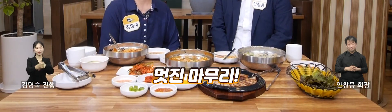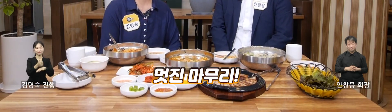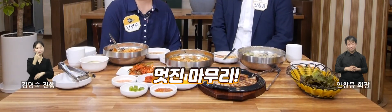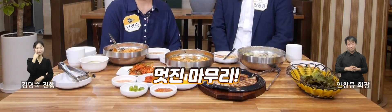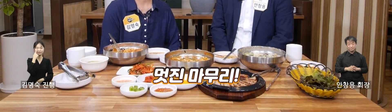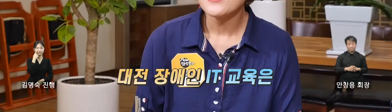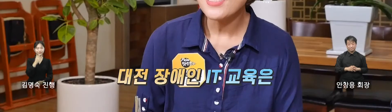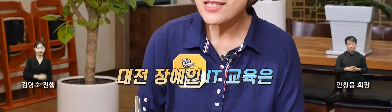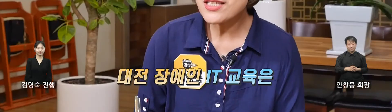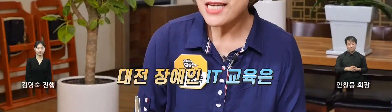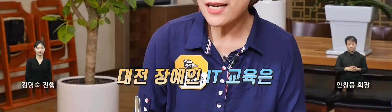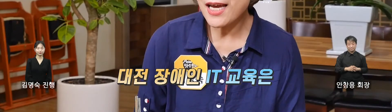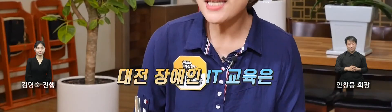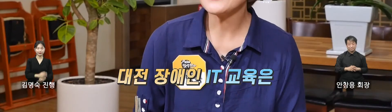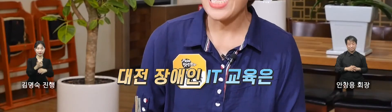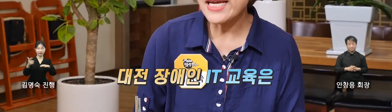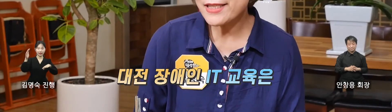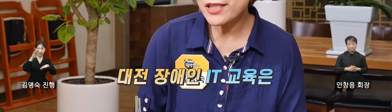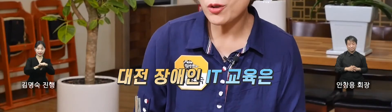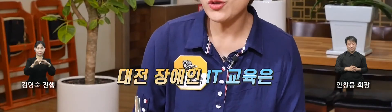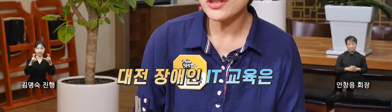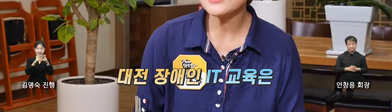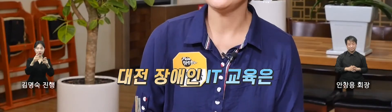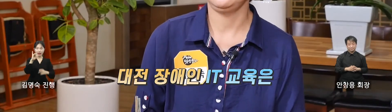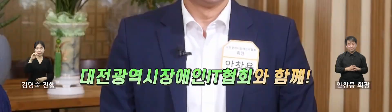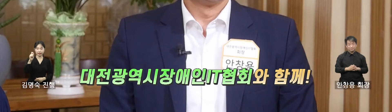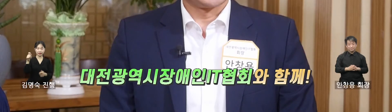해보도록 하겠습니다. 대전 장애인